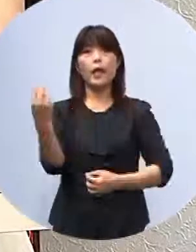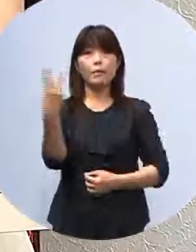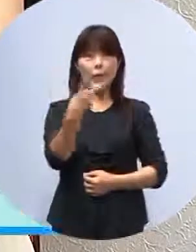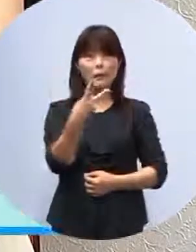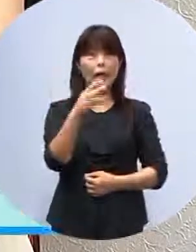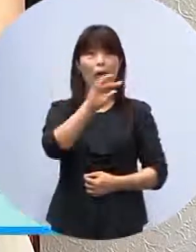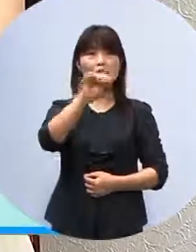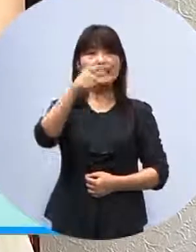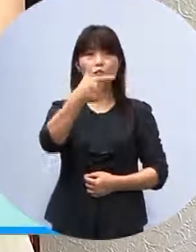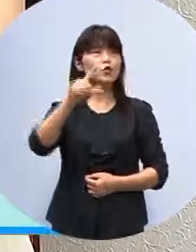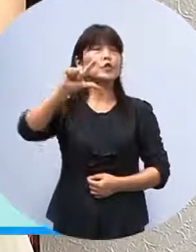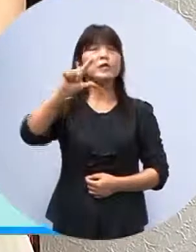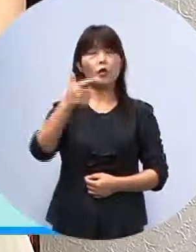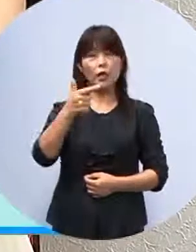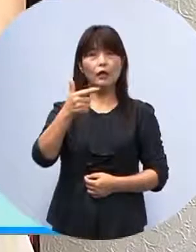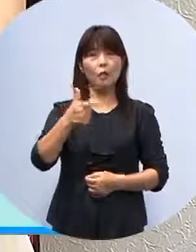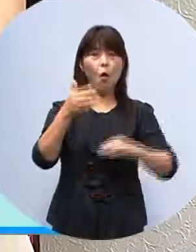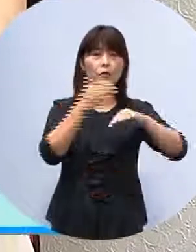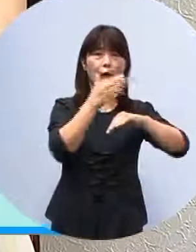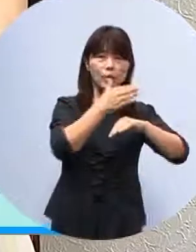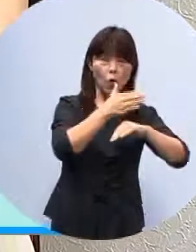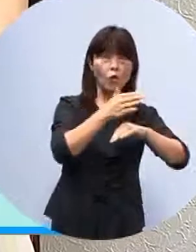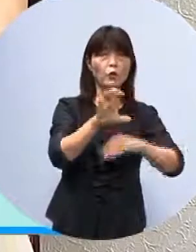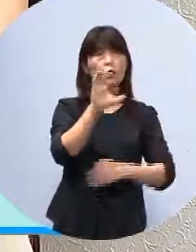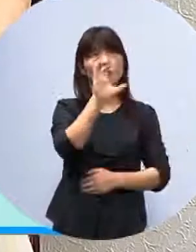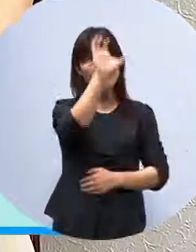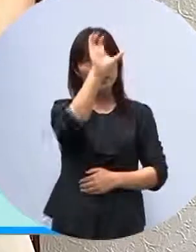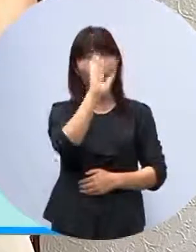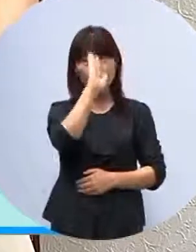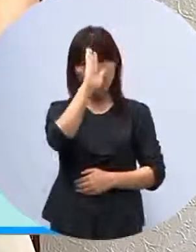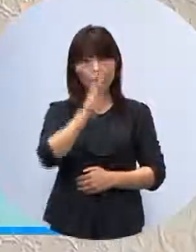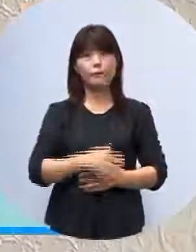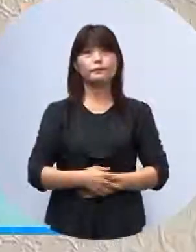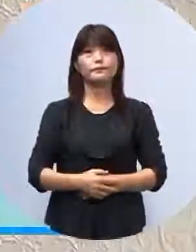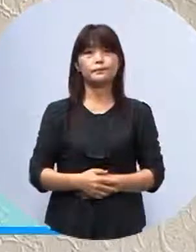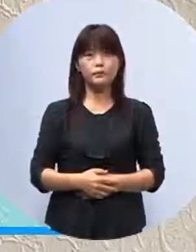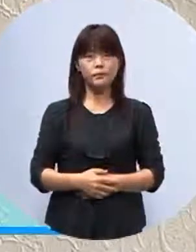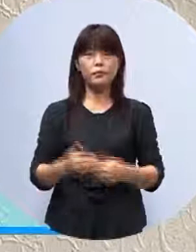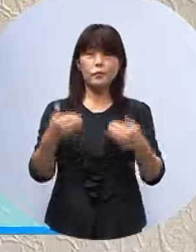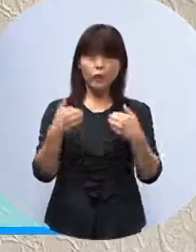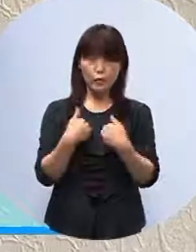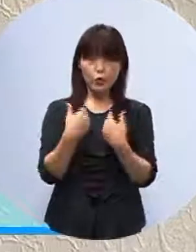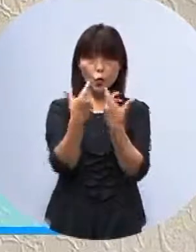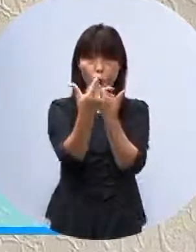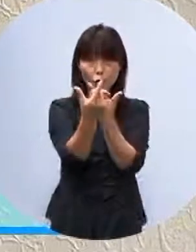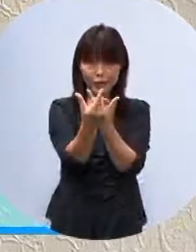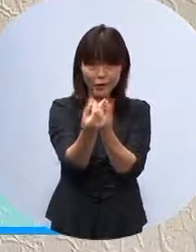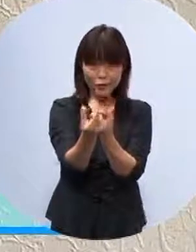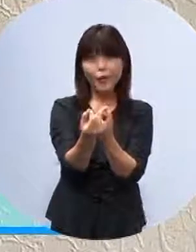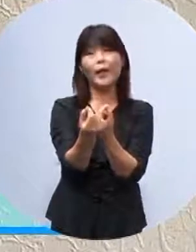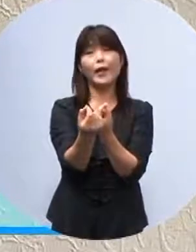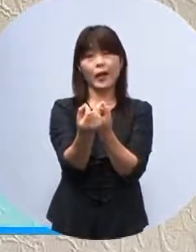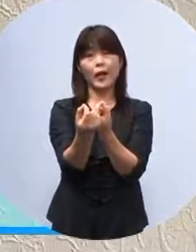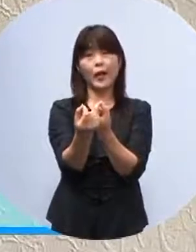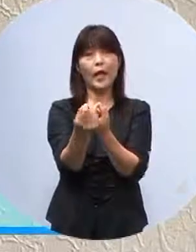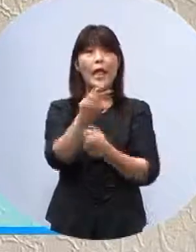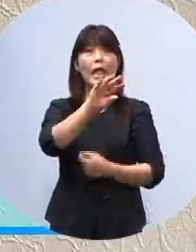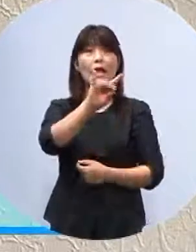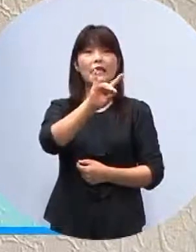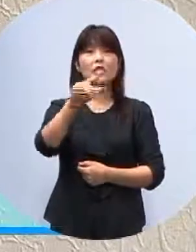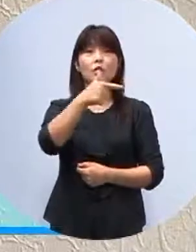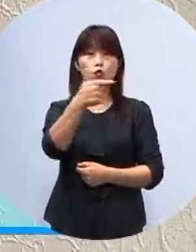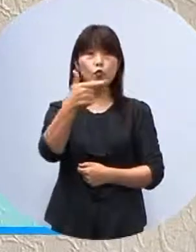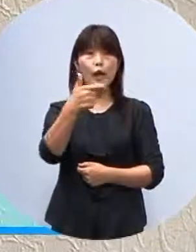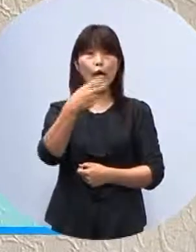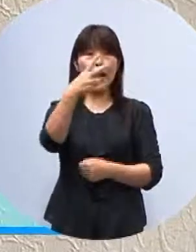また義務ではありませんが台所にも設置をお勧めします。 台所は必要ですよね。設置の義務化